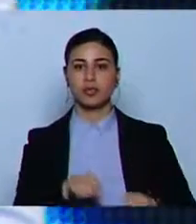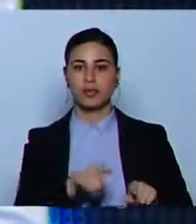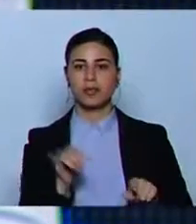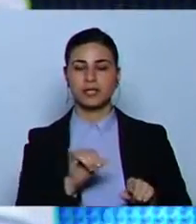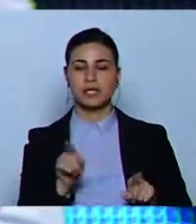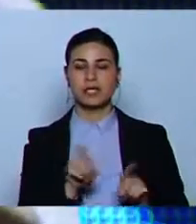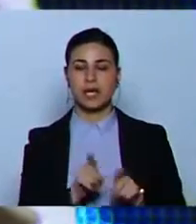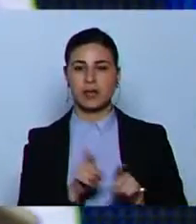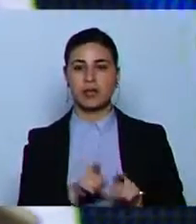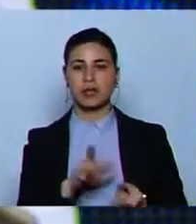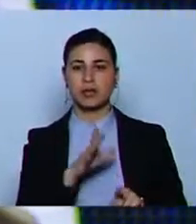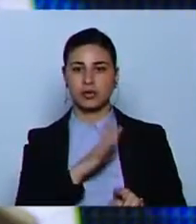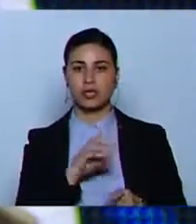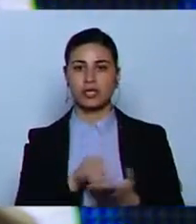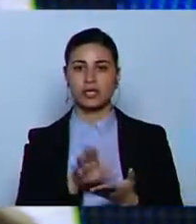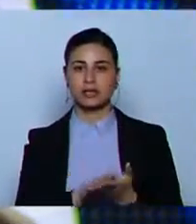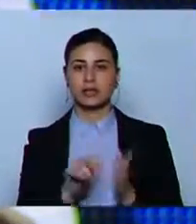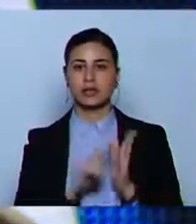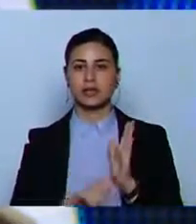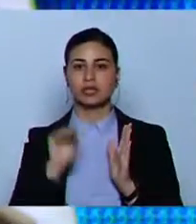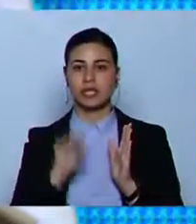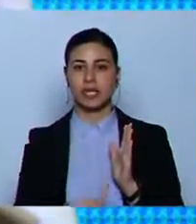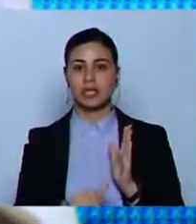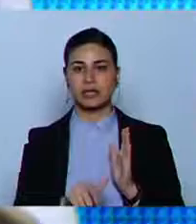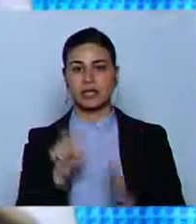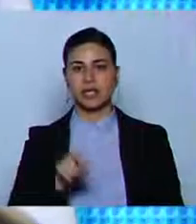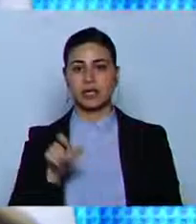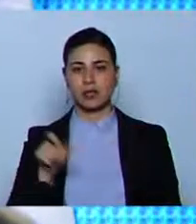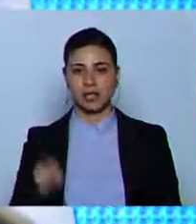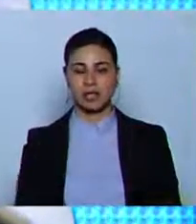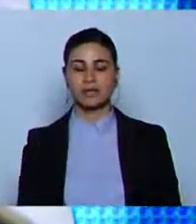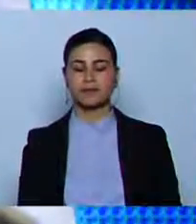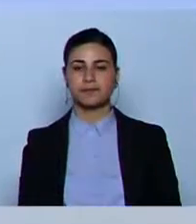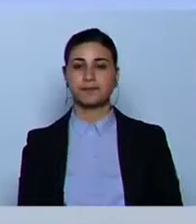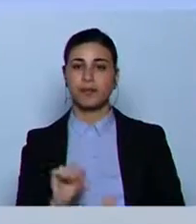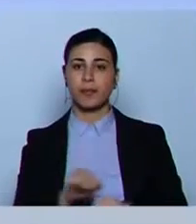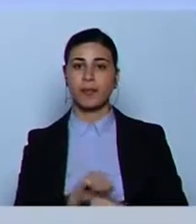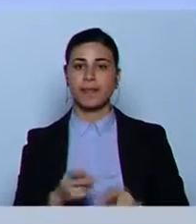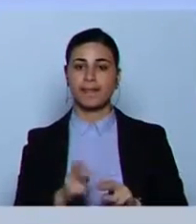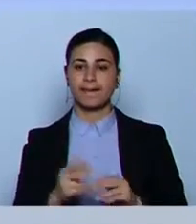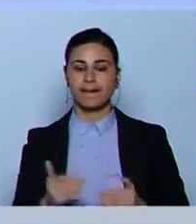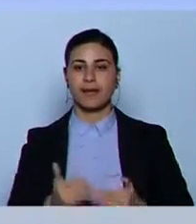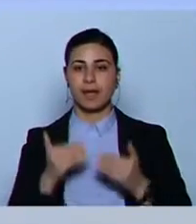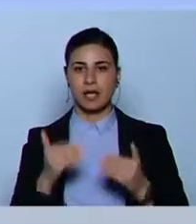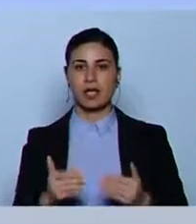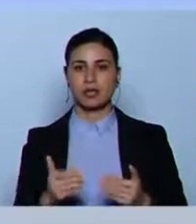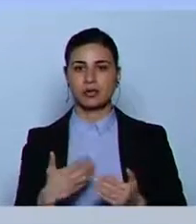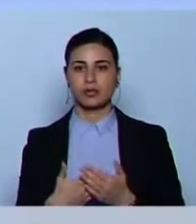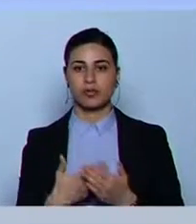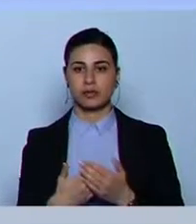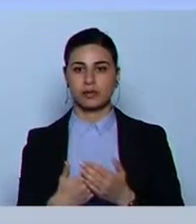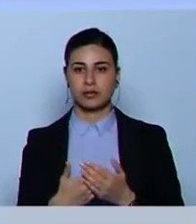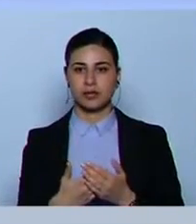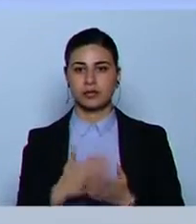სადაც ამავე არჩევნებზე რეგისტრირებული იყო 70000 ადამიანი. შეიძლება თუ არა ეს განხილვა გადაიდოს, ვთქვათ,